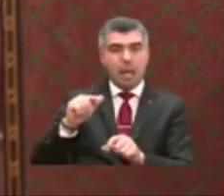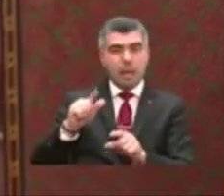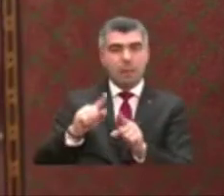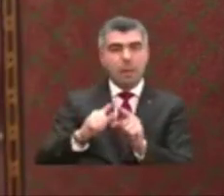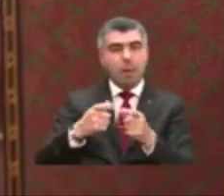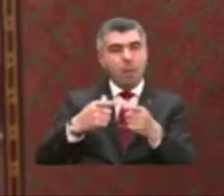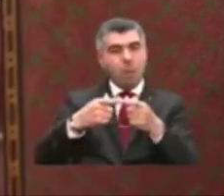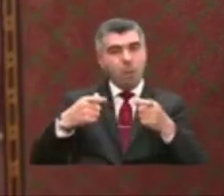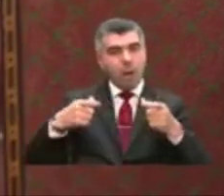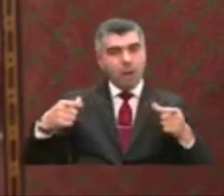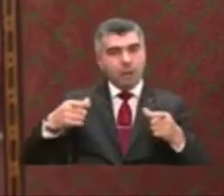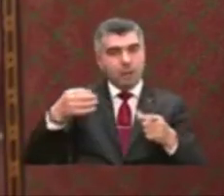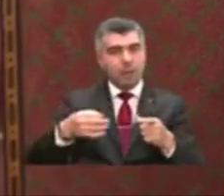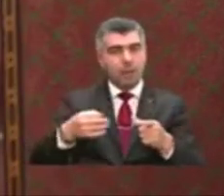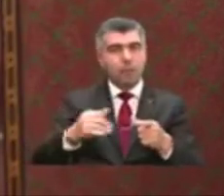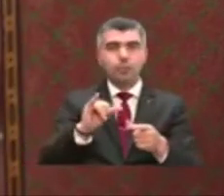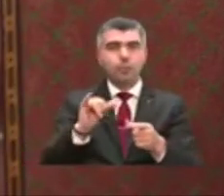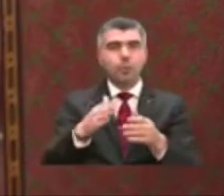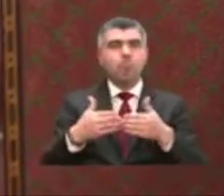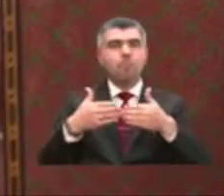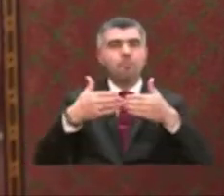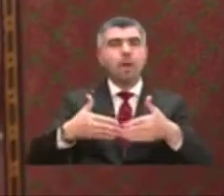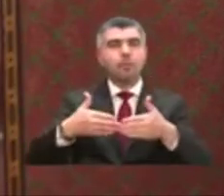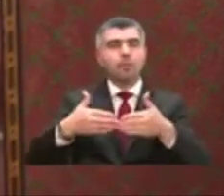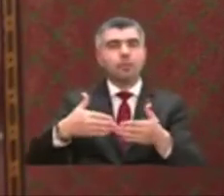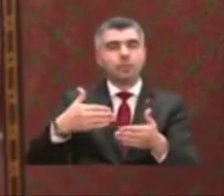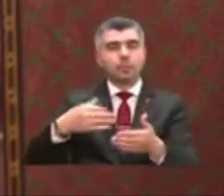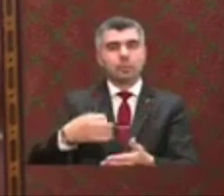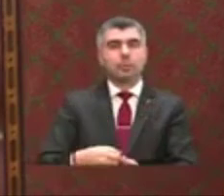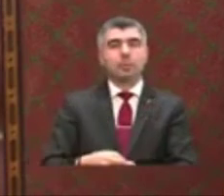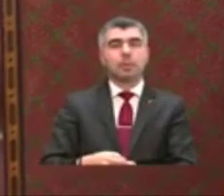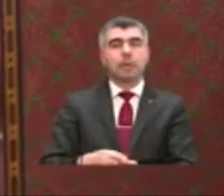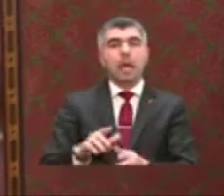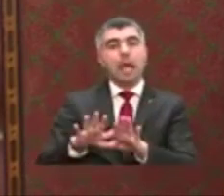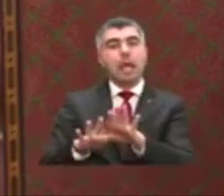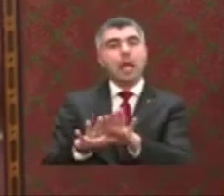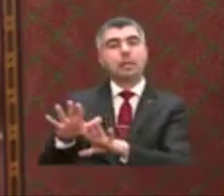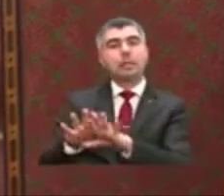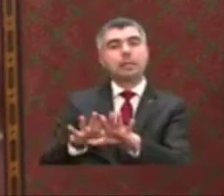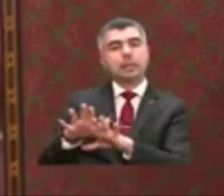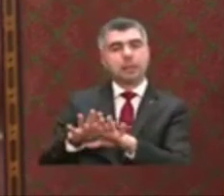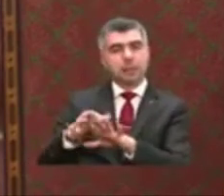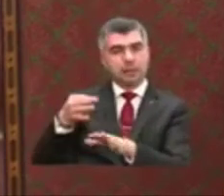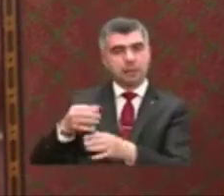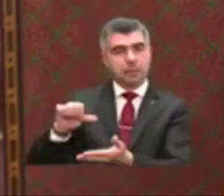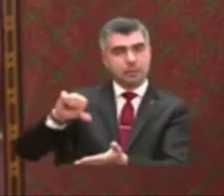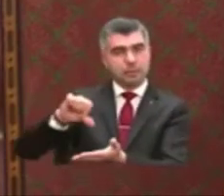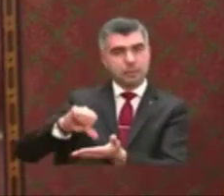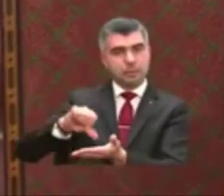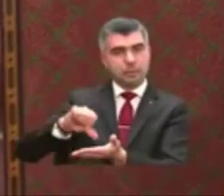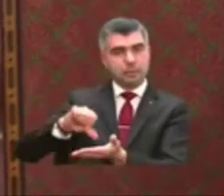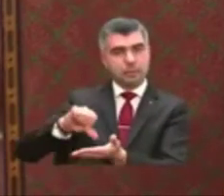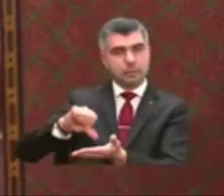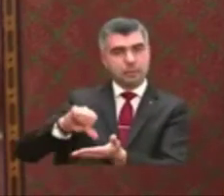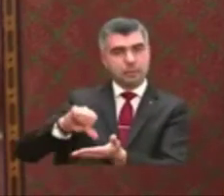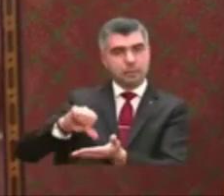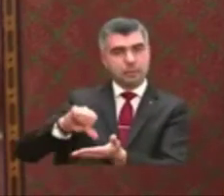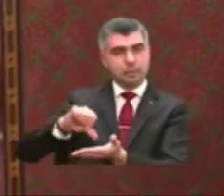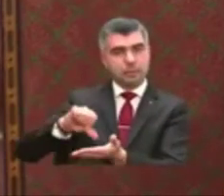للتوسعات فهناك ميناء ديال أكادير والميناء ديال طرفايا اللي